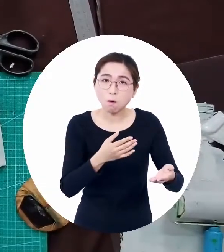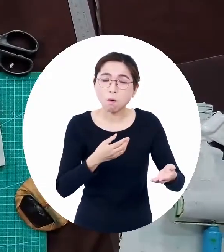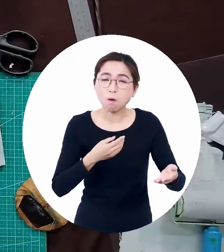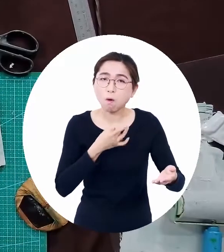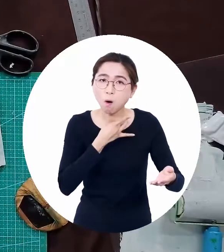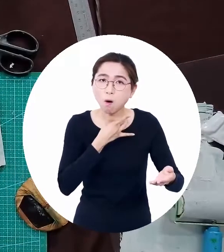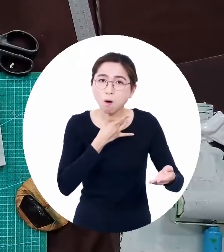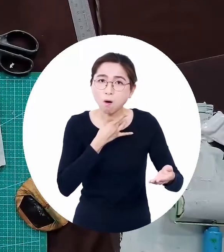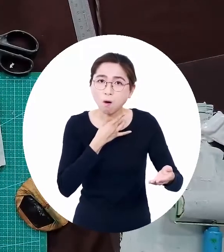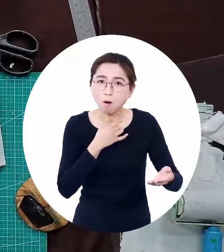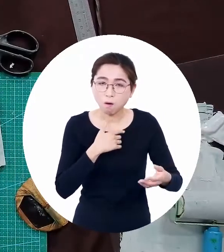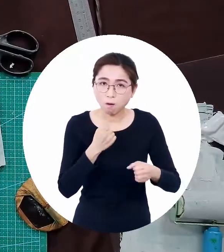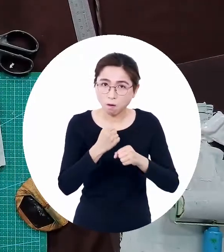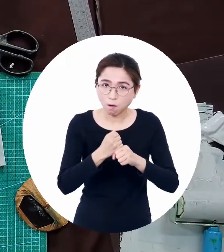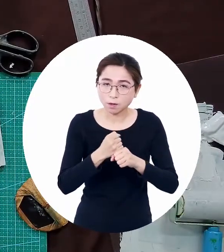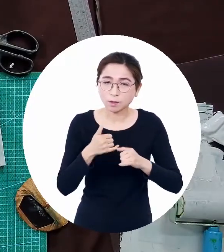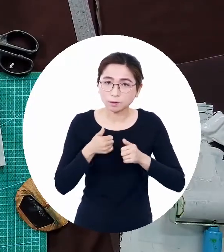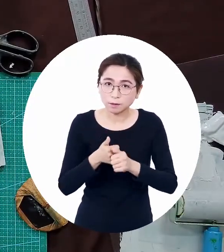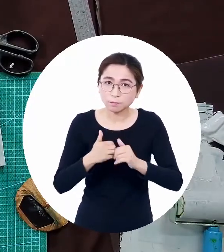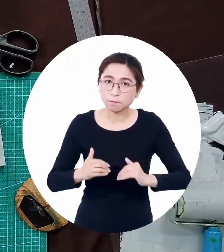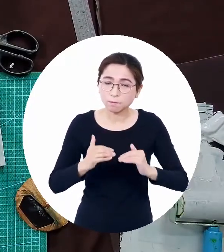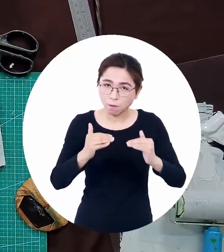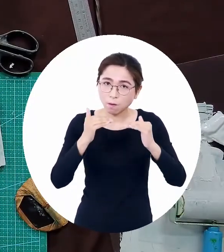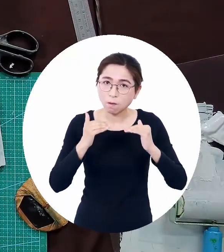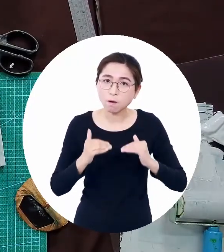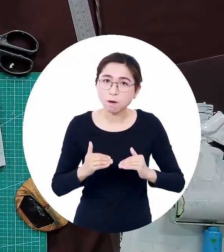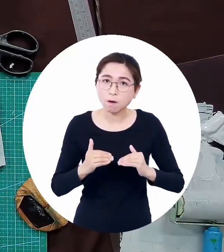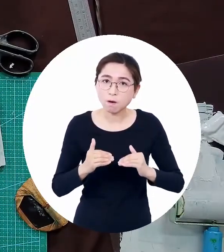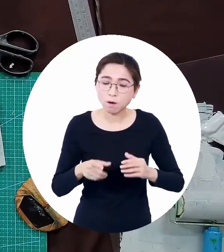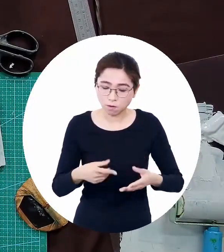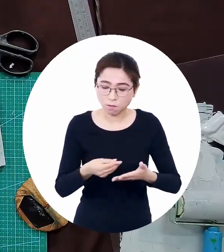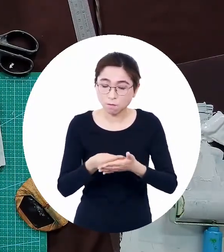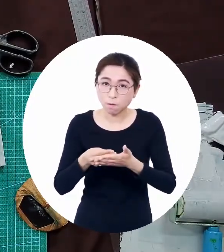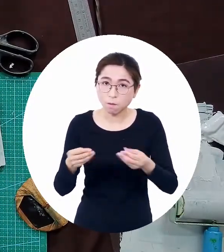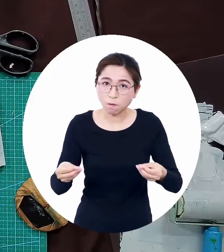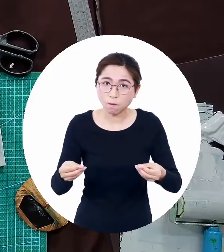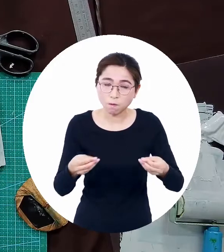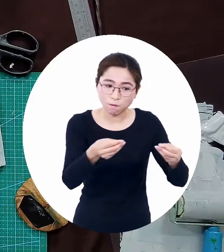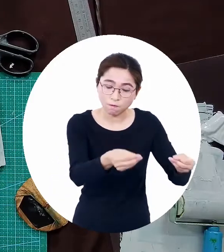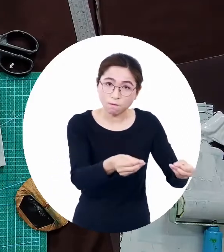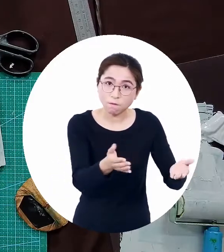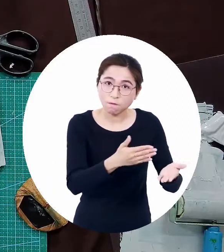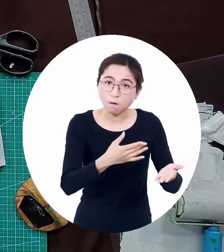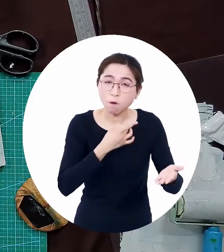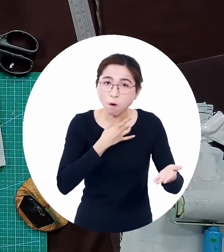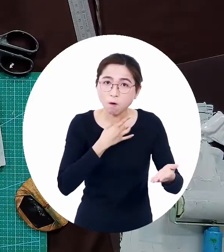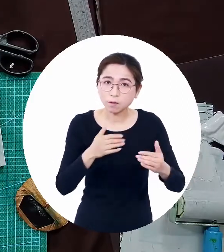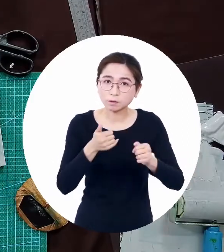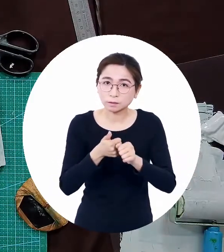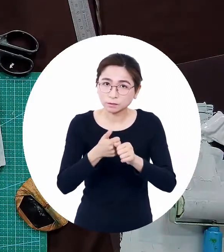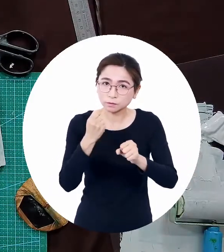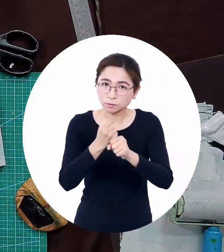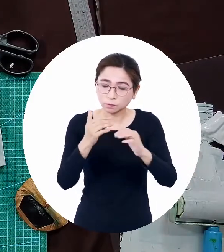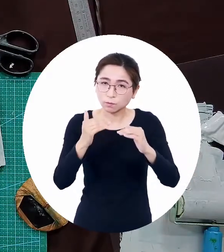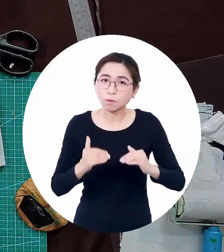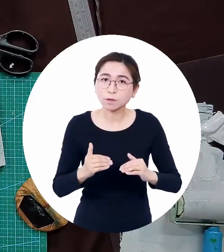啦，擺喺個位置嗰度等佢乾啦。咁我哋做另一個步驟啦，開始。咁咪呢個圖咧，我等佢乾啦。